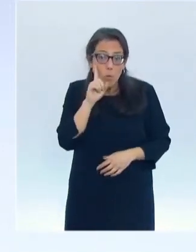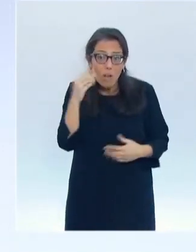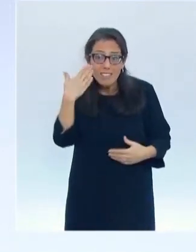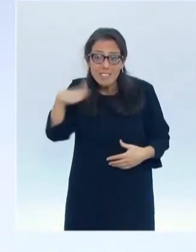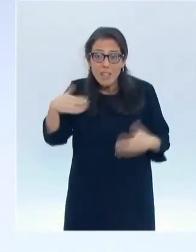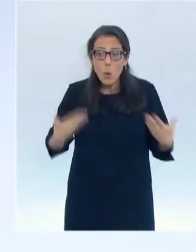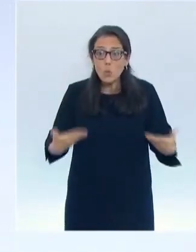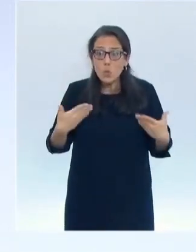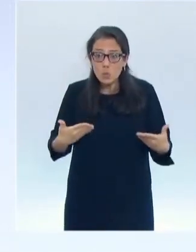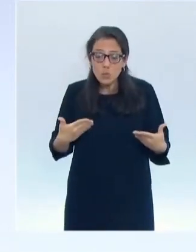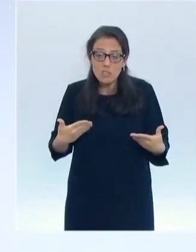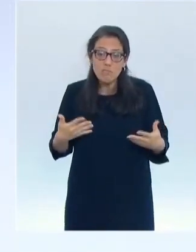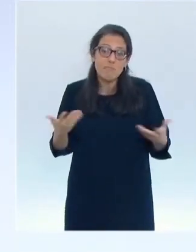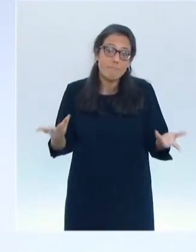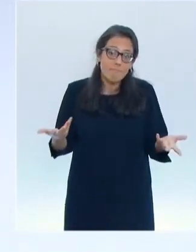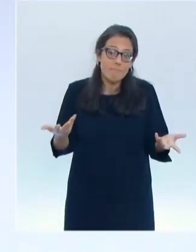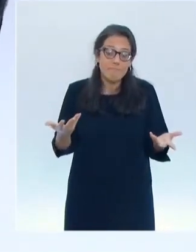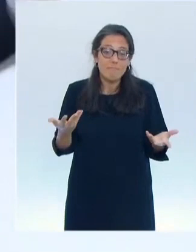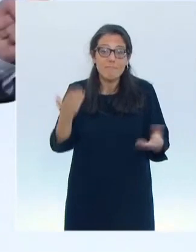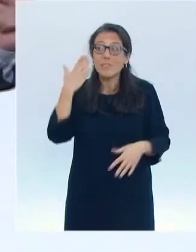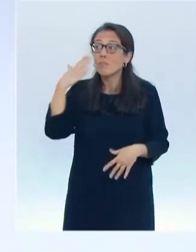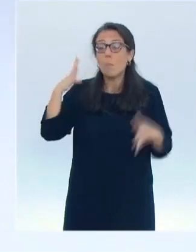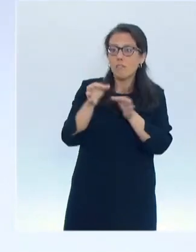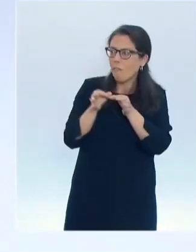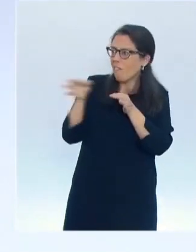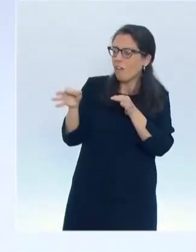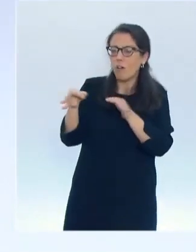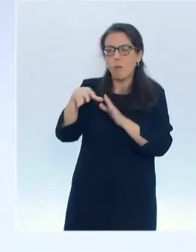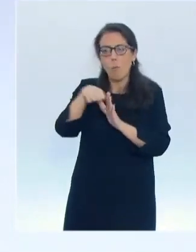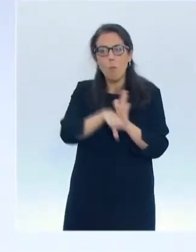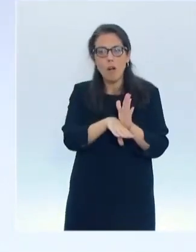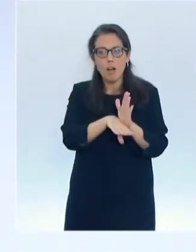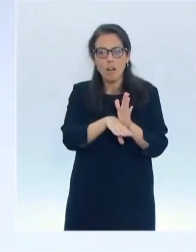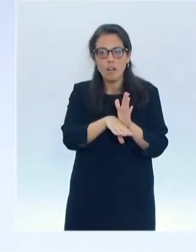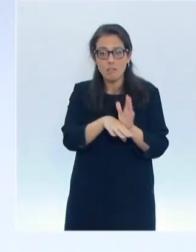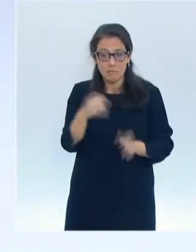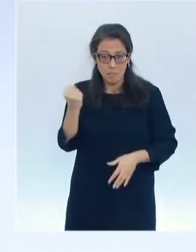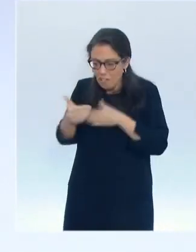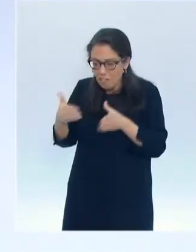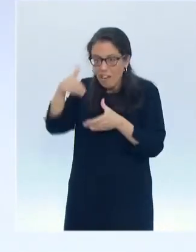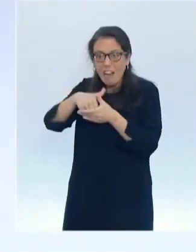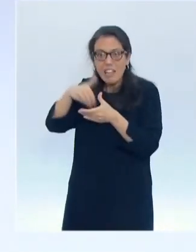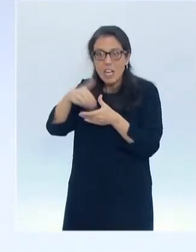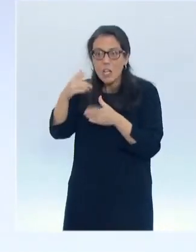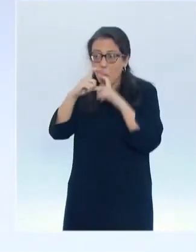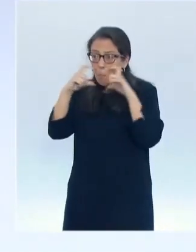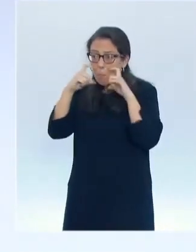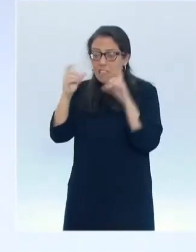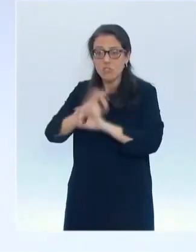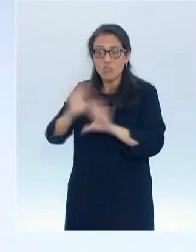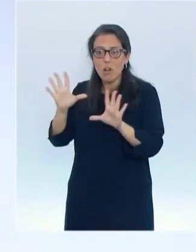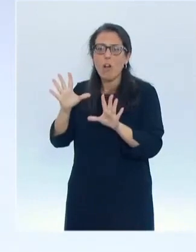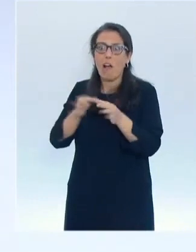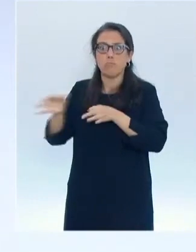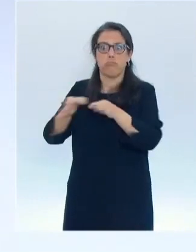imposante soit elle ça reste moins traumatisant que de voir un match de l'om maintenez voix mais je vous propose quand même